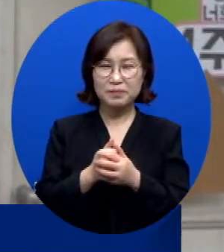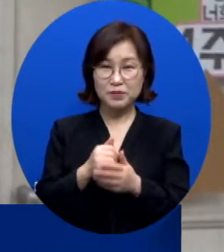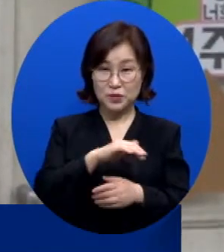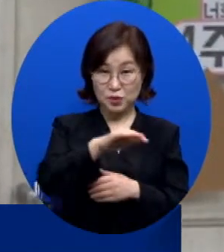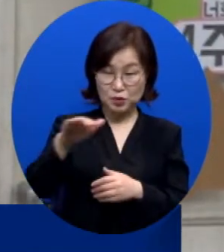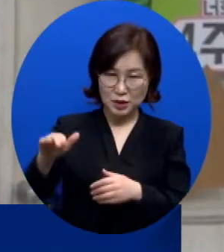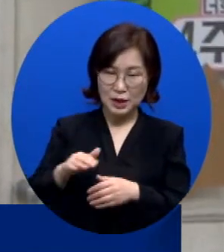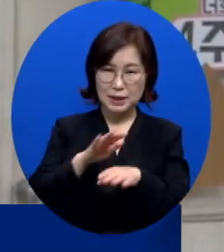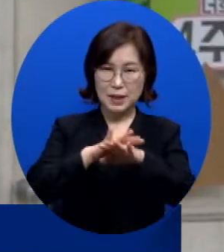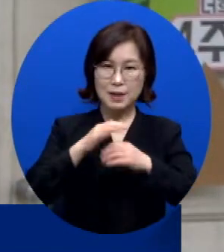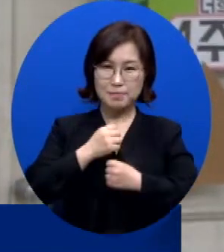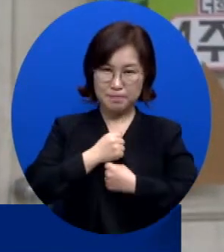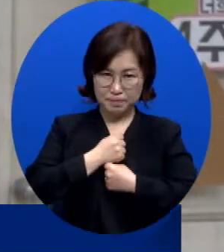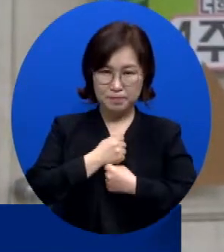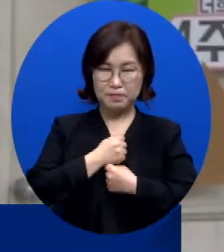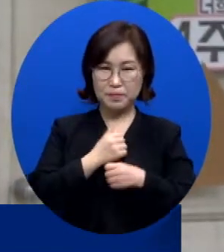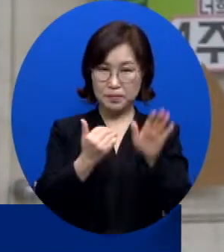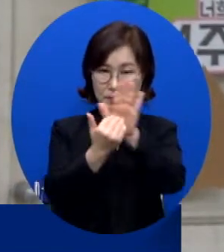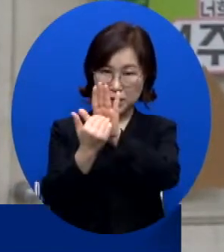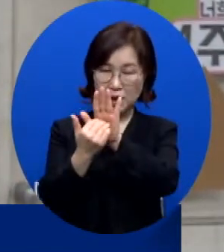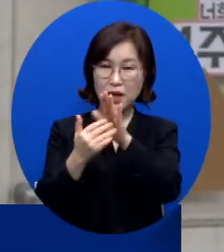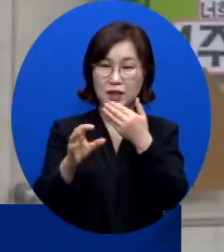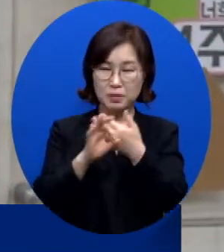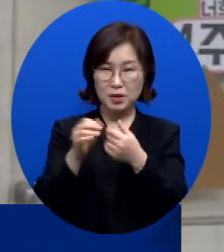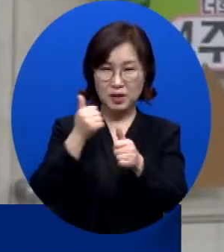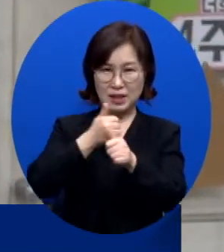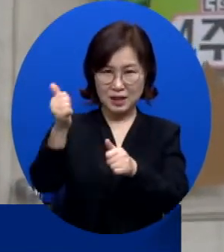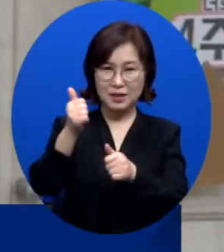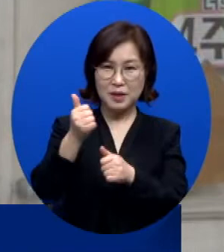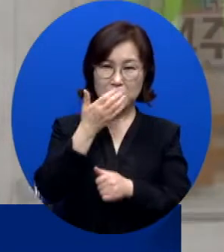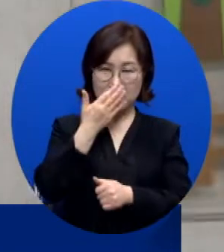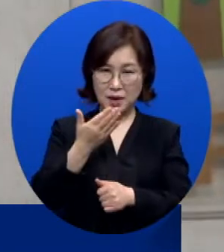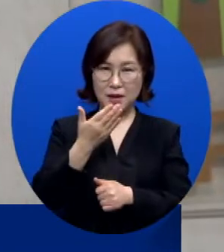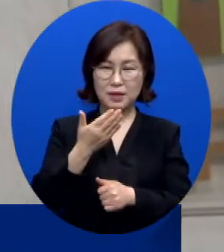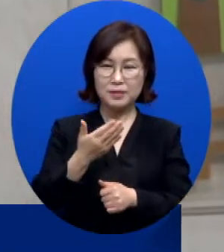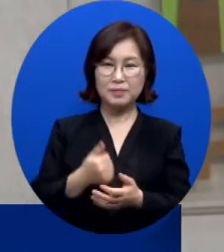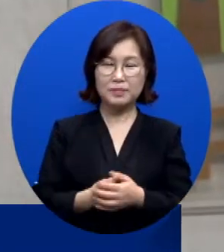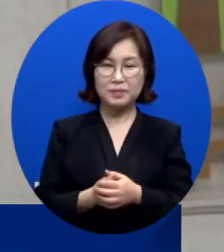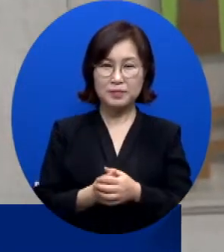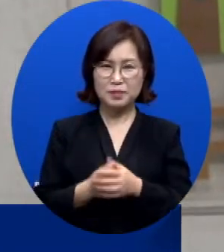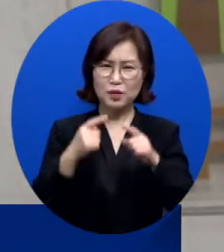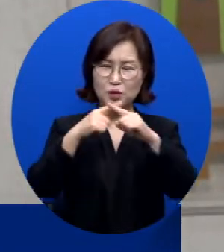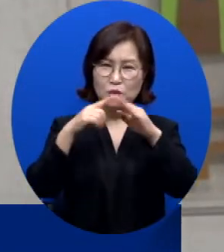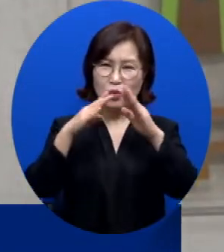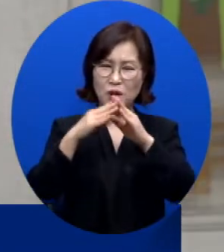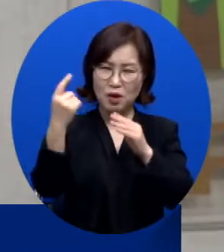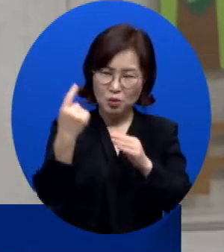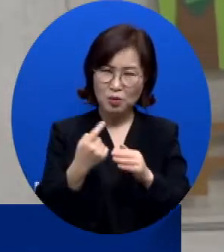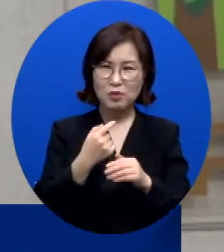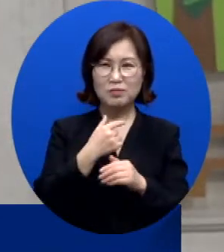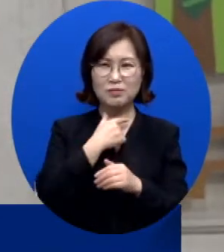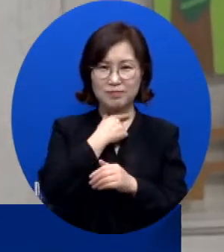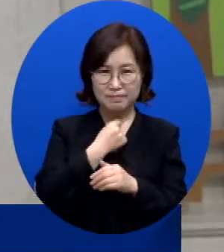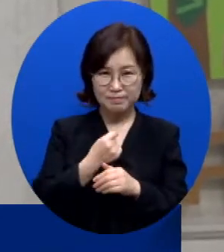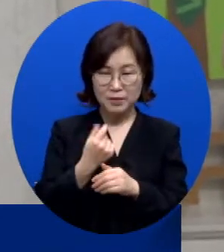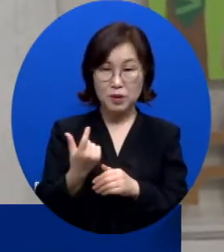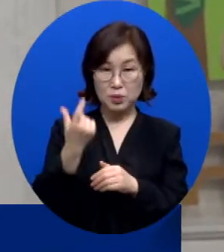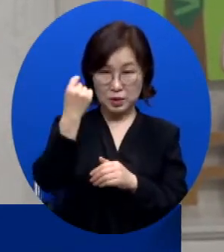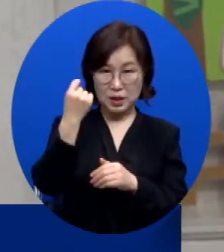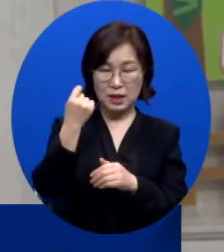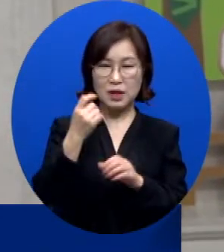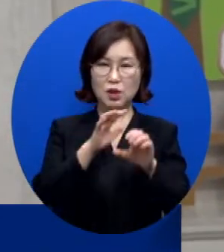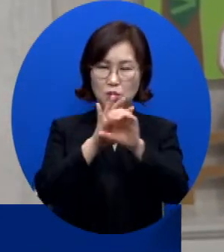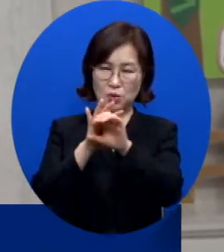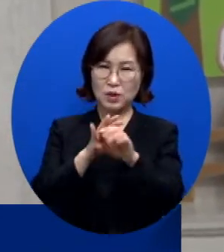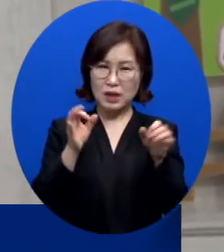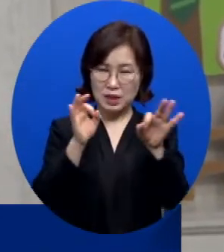우리가 잘 지키면 이겨낼 수 있다고 생각해요. 교회 오는 게 너무 좋거든요. 속히